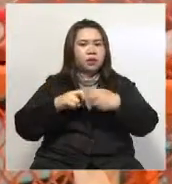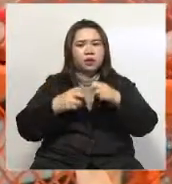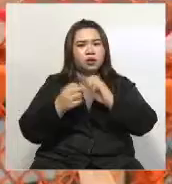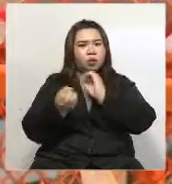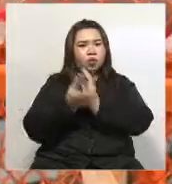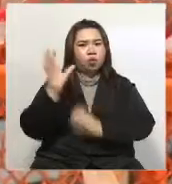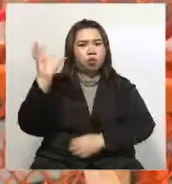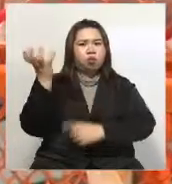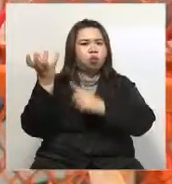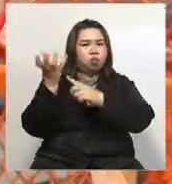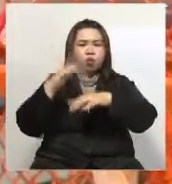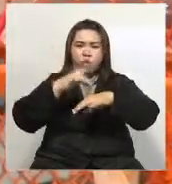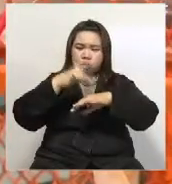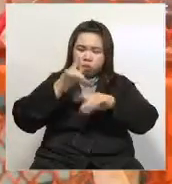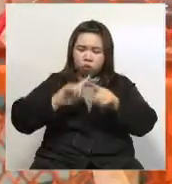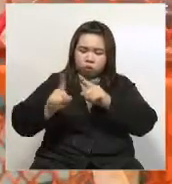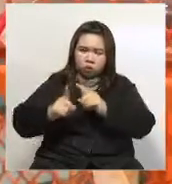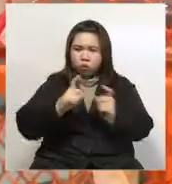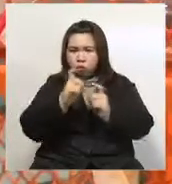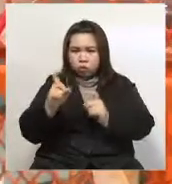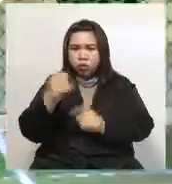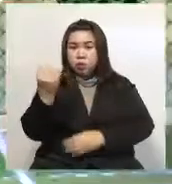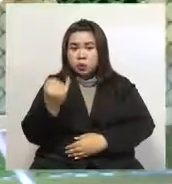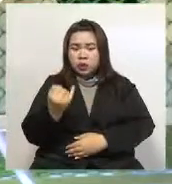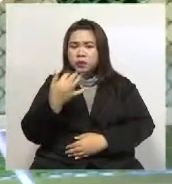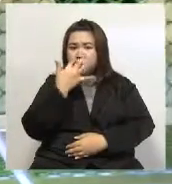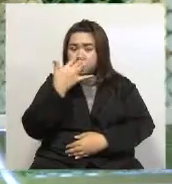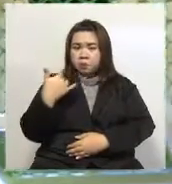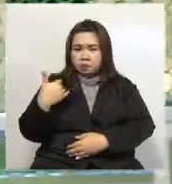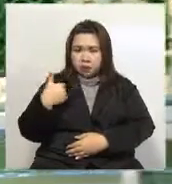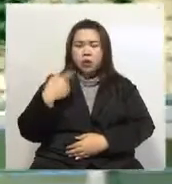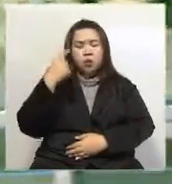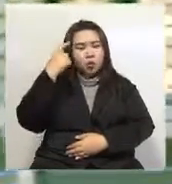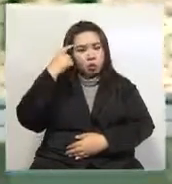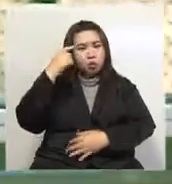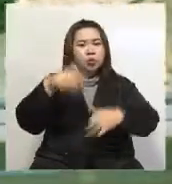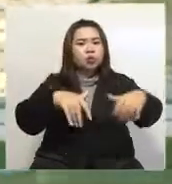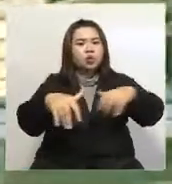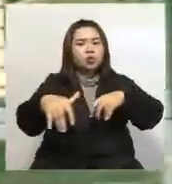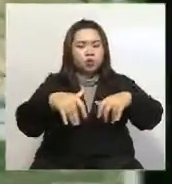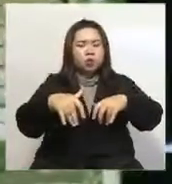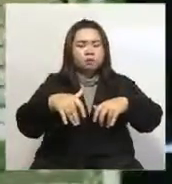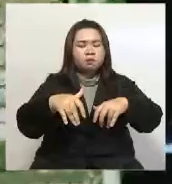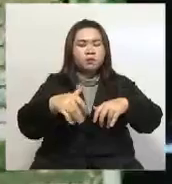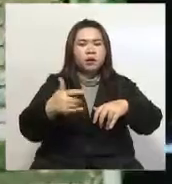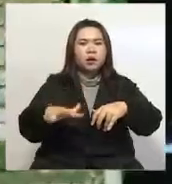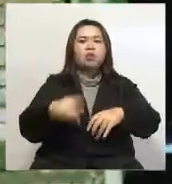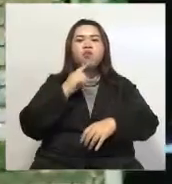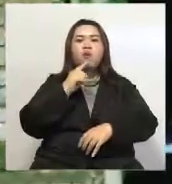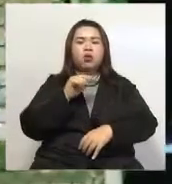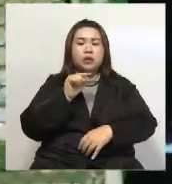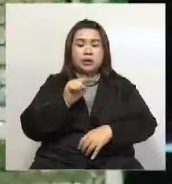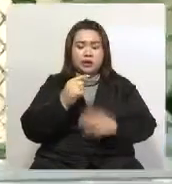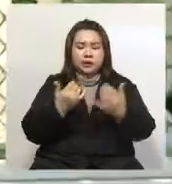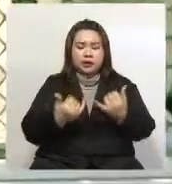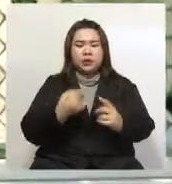วิกฤตดังด้านสิ่งแวดล้อมอย่างรุนแรงเพื่อให้เกิดความร่วมมือและรู้ทันเหตุการณ์จึงกำหนดวันนี้ขึ้นเพื่อสร้างความตระหนัก